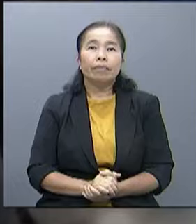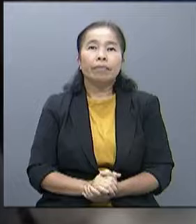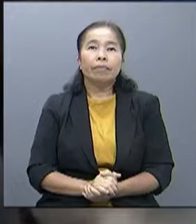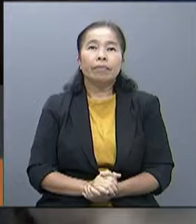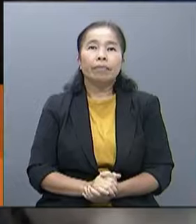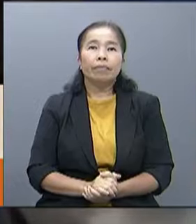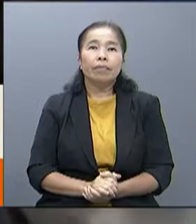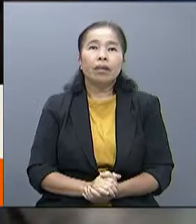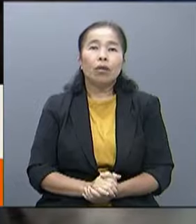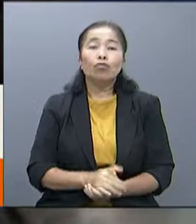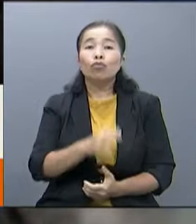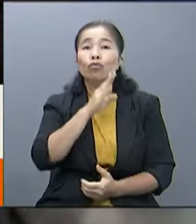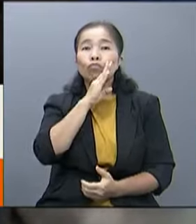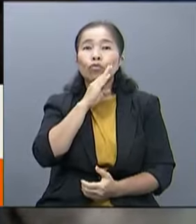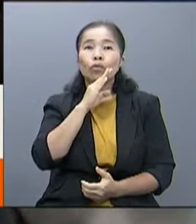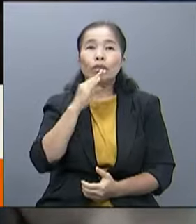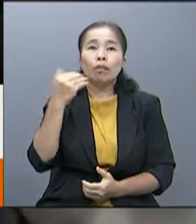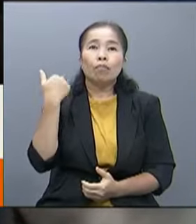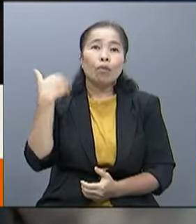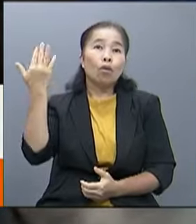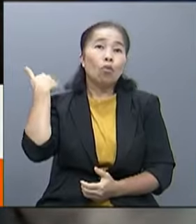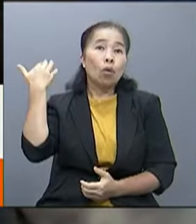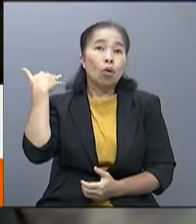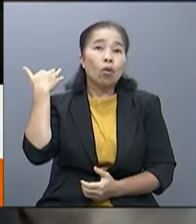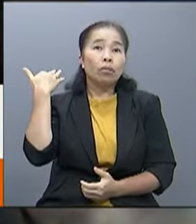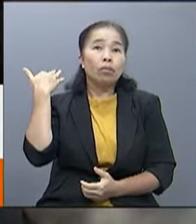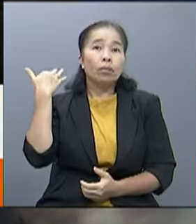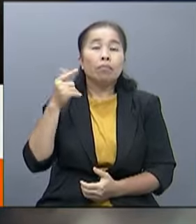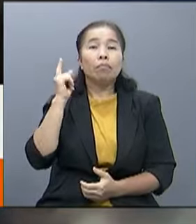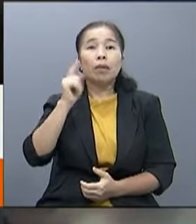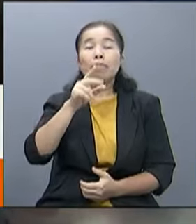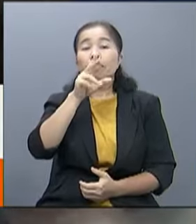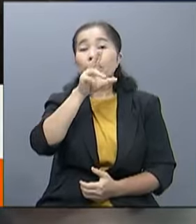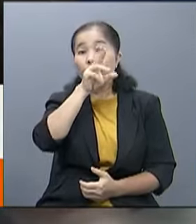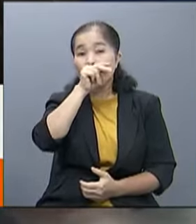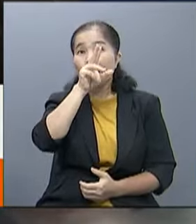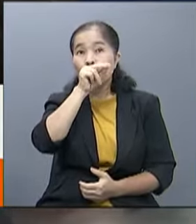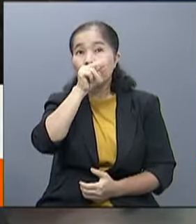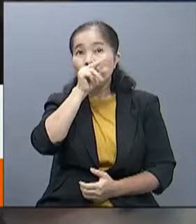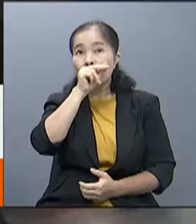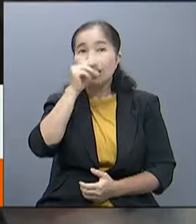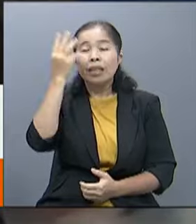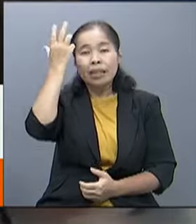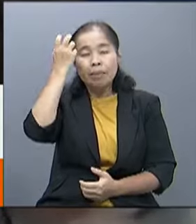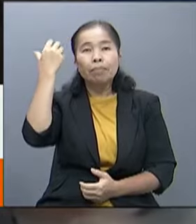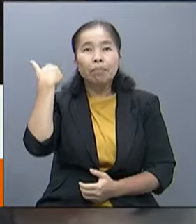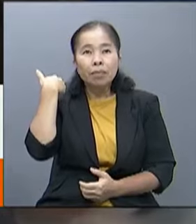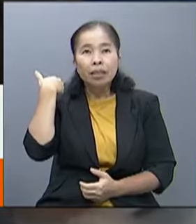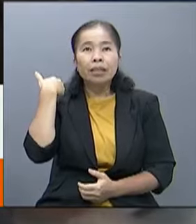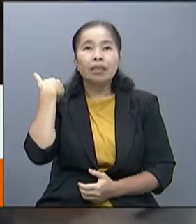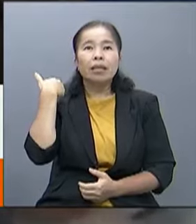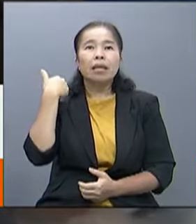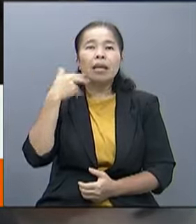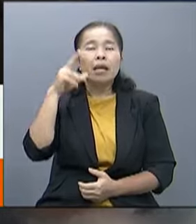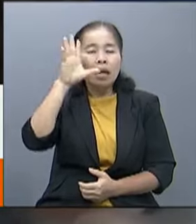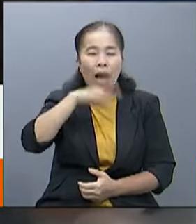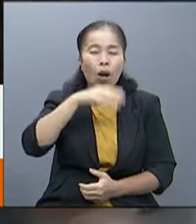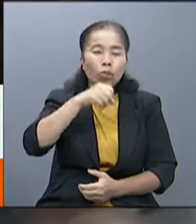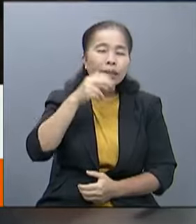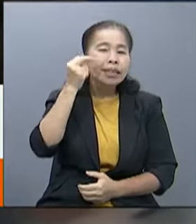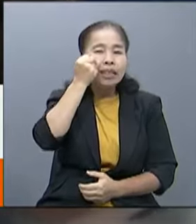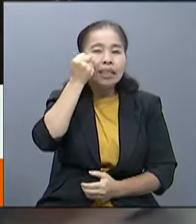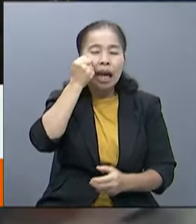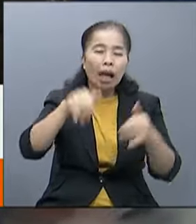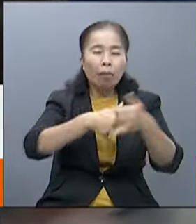จะไข่เยอะอยู่เพราะช่วงอากาศร้อนอ่ะเป็ดมันก็จะไม่ไข่คือมันน่ะจะไม่ค่อยออกหากินมันจะรอเล่นแต่น้ำค่ะมันก็ทำให้ไม่